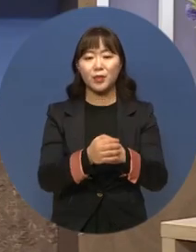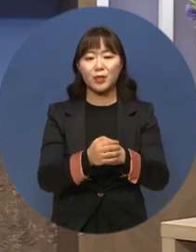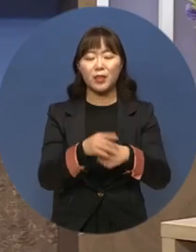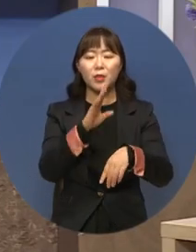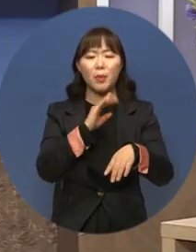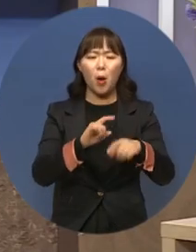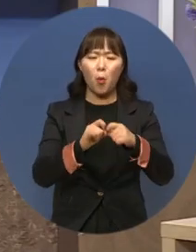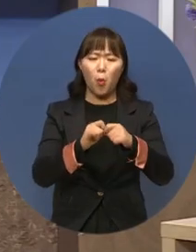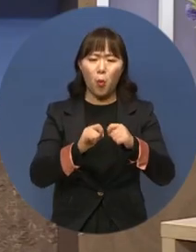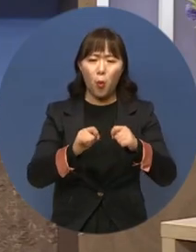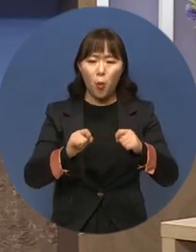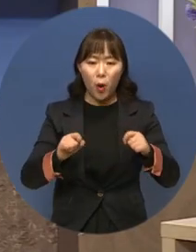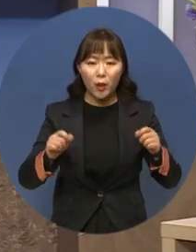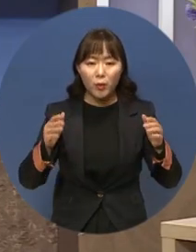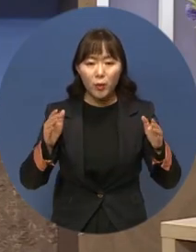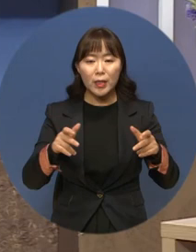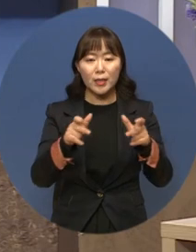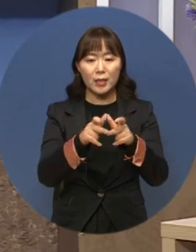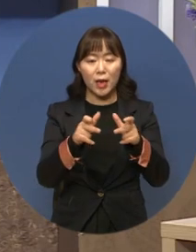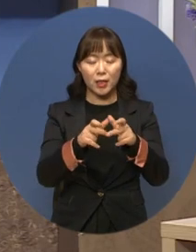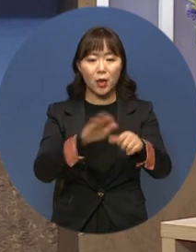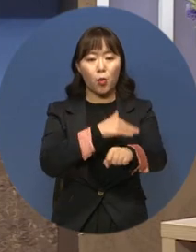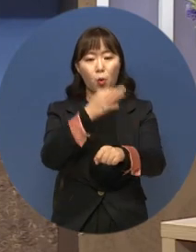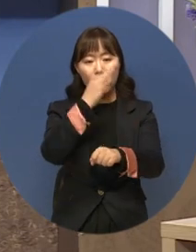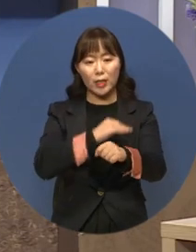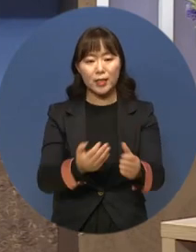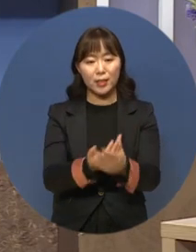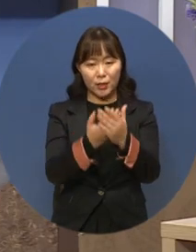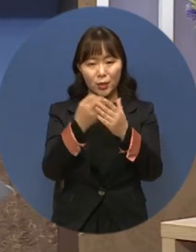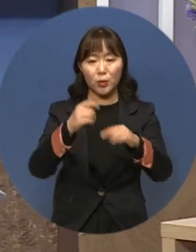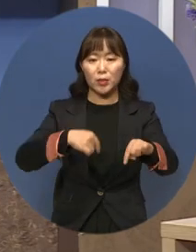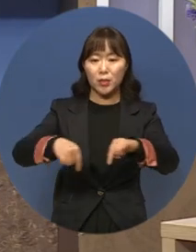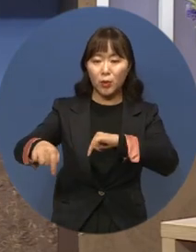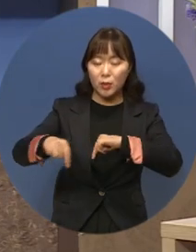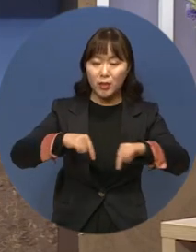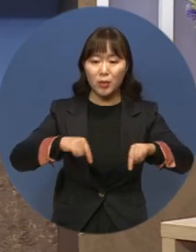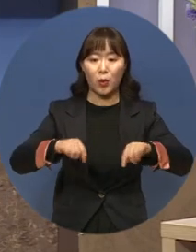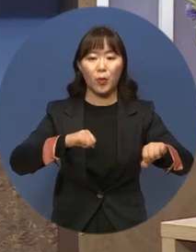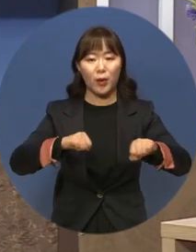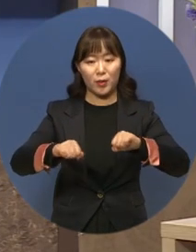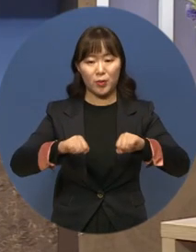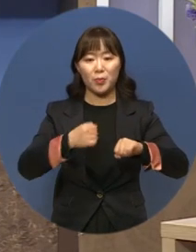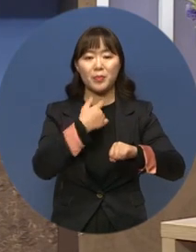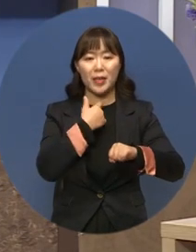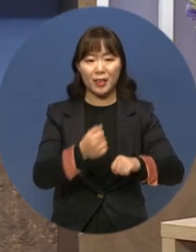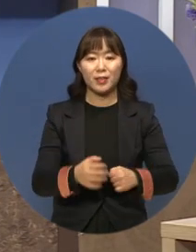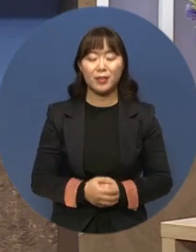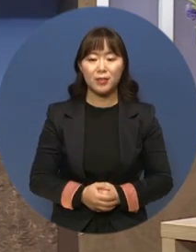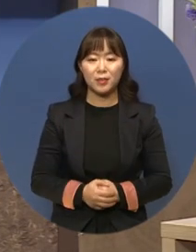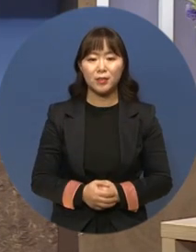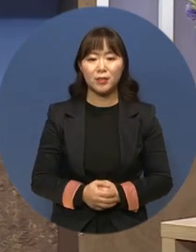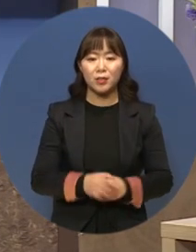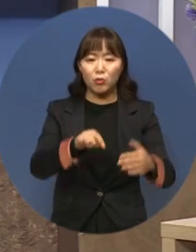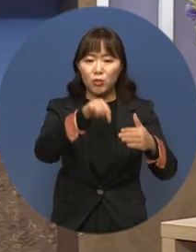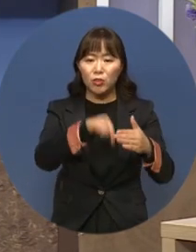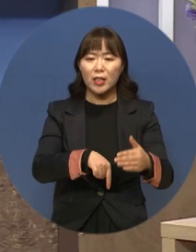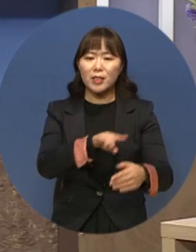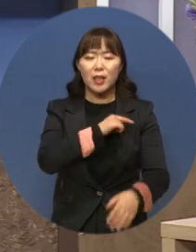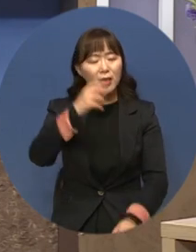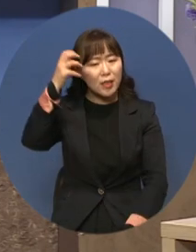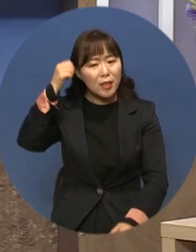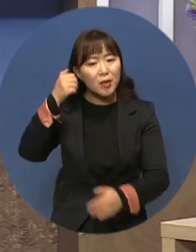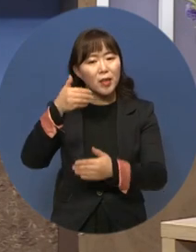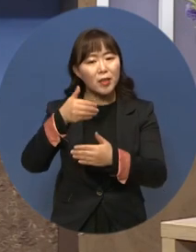오랜 시간 동안 장애인의 권익 증진이라든지 또 정치 활동을 해오셨는데 그중에 좀 가장